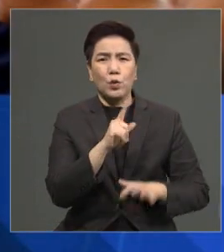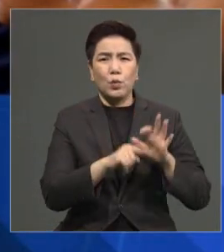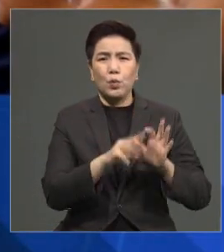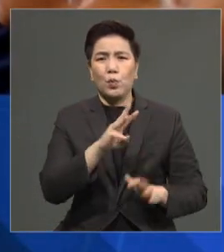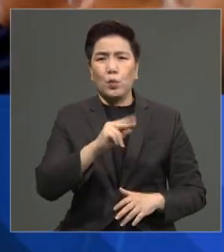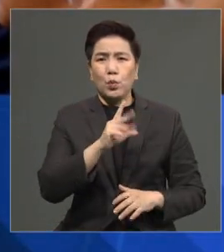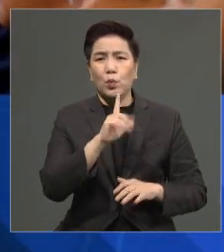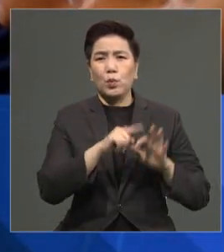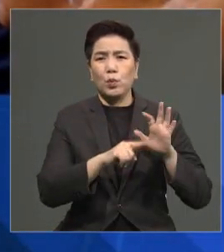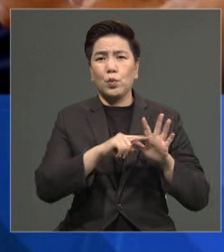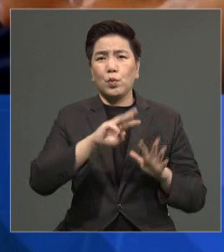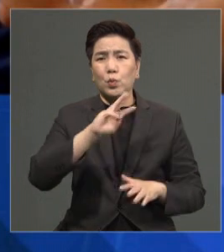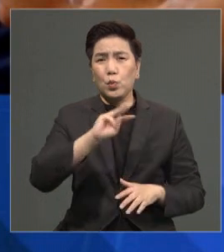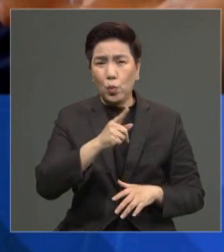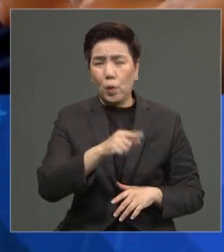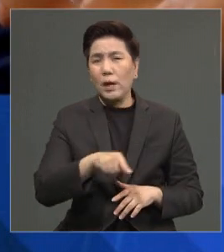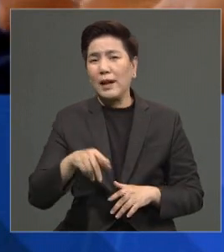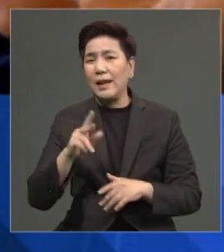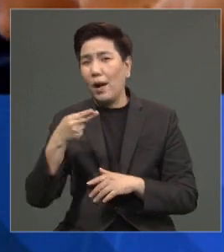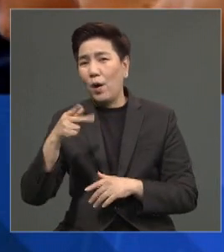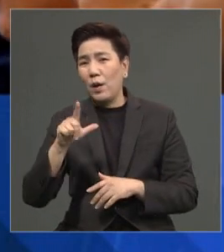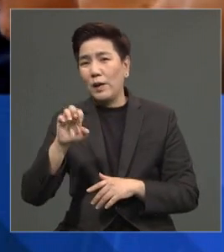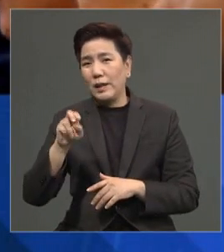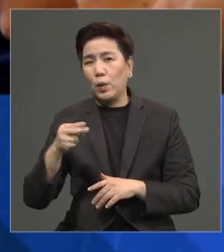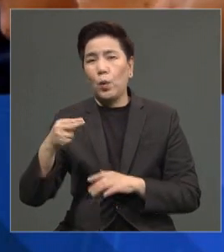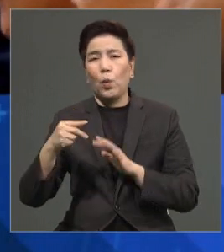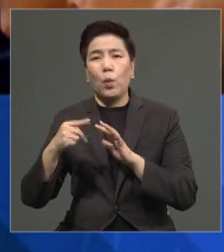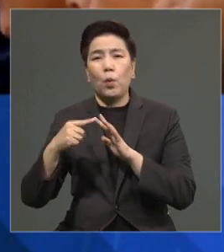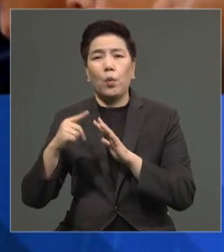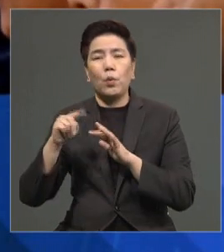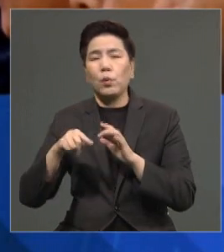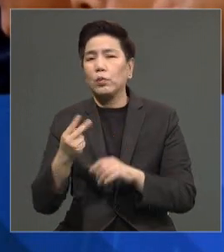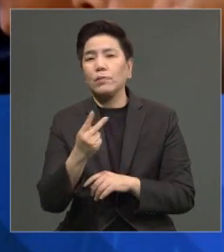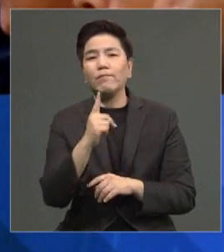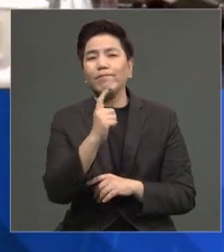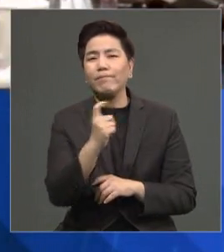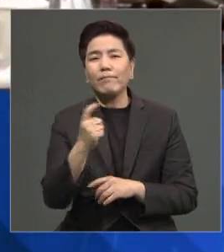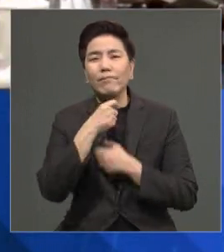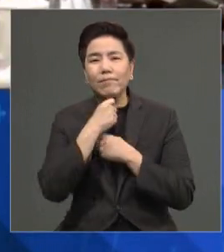แพนด้ายักษ์คู่นี้นะคะมาให้กับประเทศไทยแต่ว่าปัจจุบันนั้นทั้งคู่ก็เสียชีวิตไปแล้วค่ะ